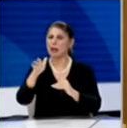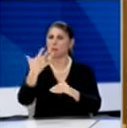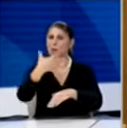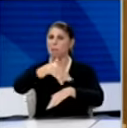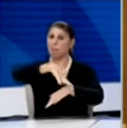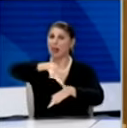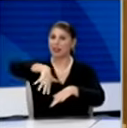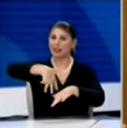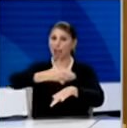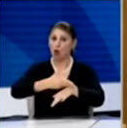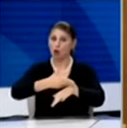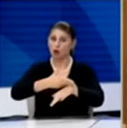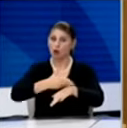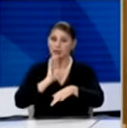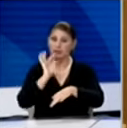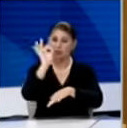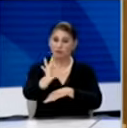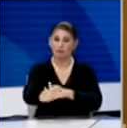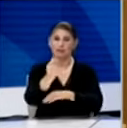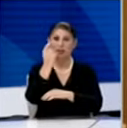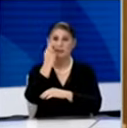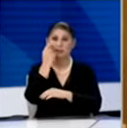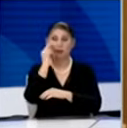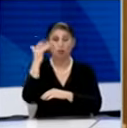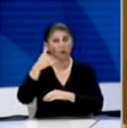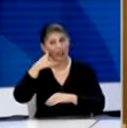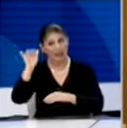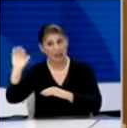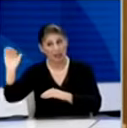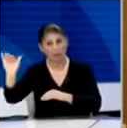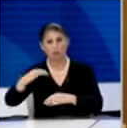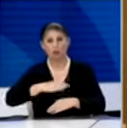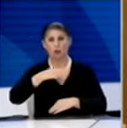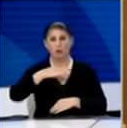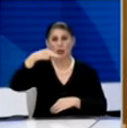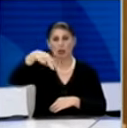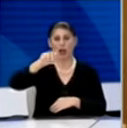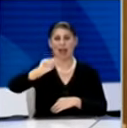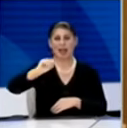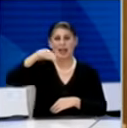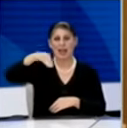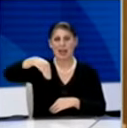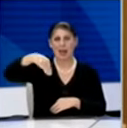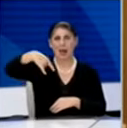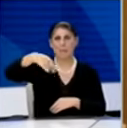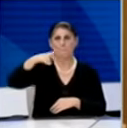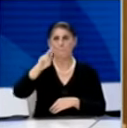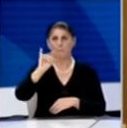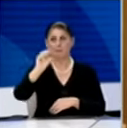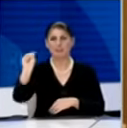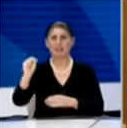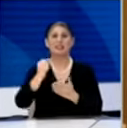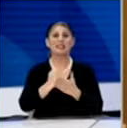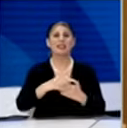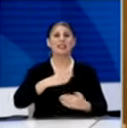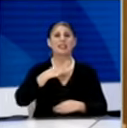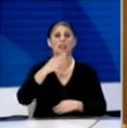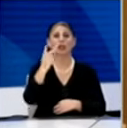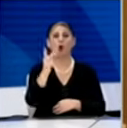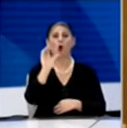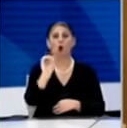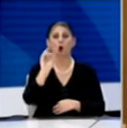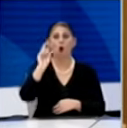5 ώρες να φτάσει στο μάτι όταν εκλήθη. Ο κύριος Λάμπρης και ο κύριος Κολοκούρης είναι αυτοί.